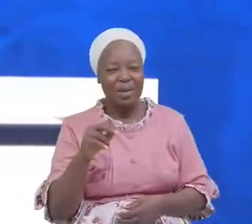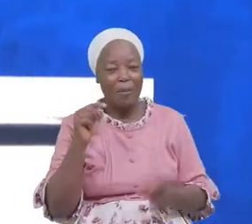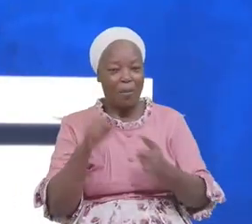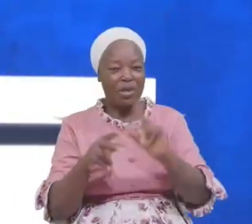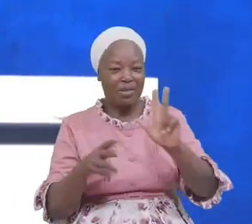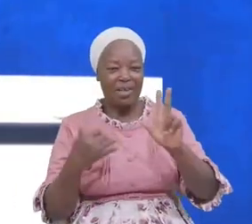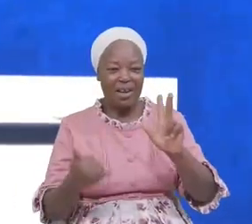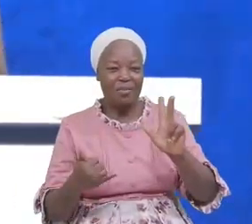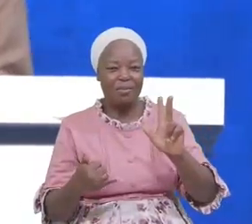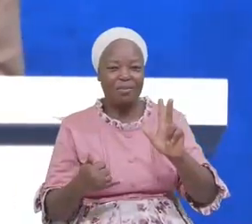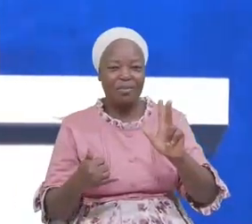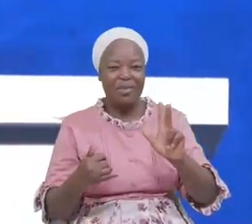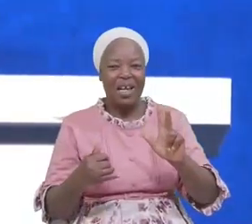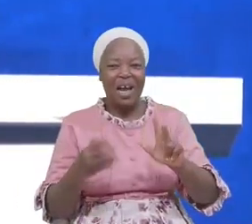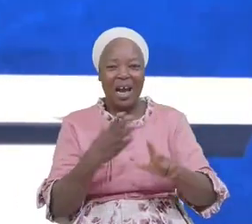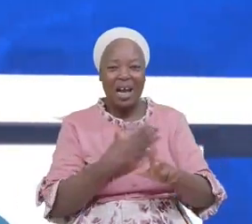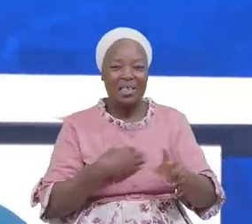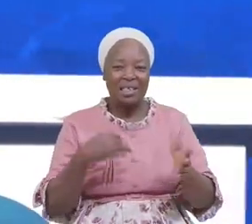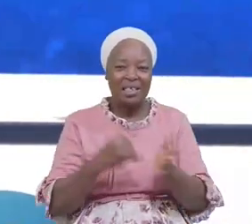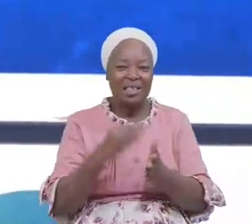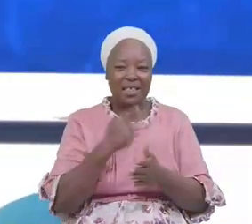Troisième point maintenant.